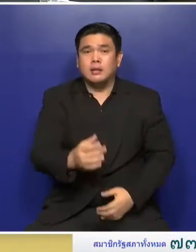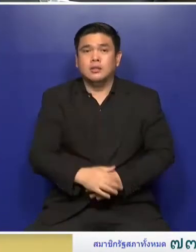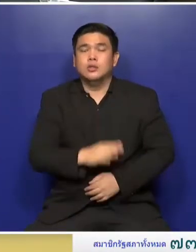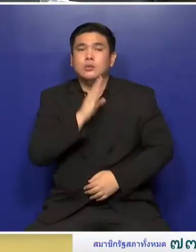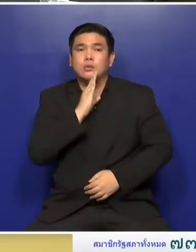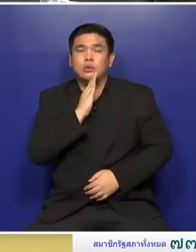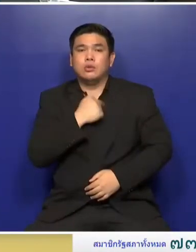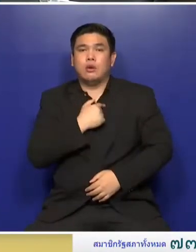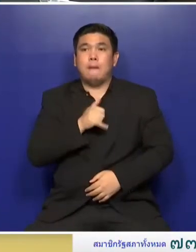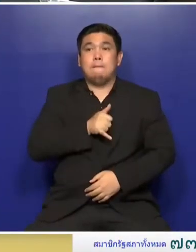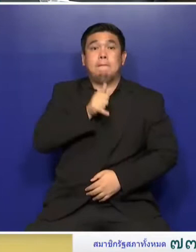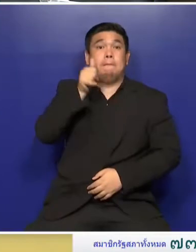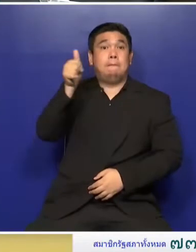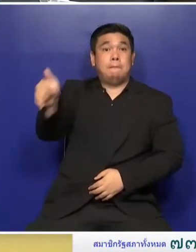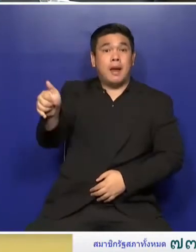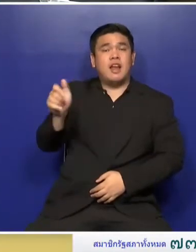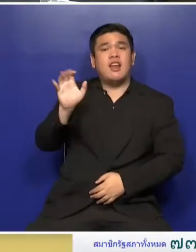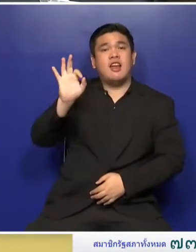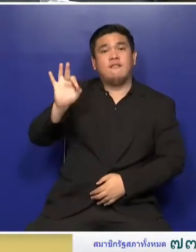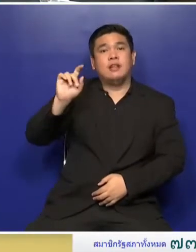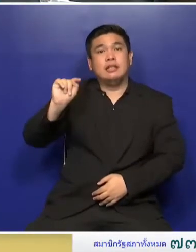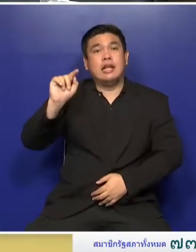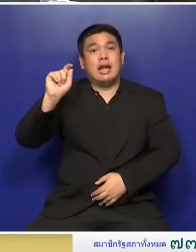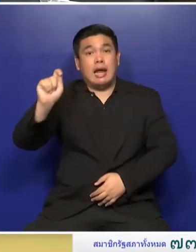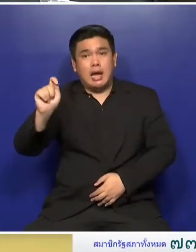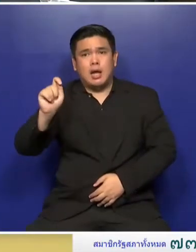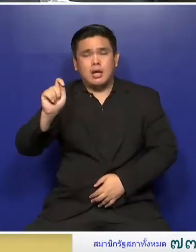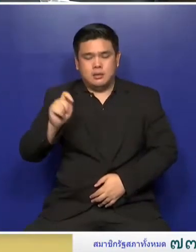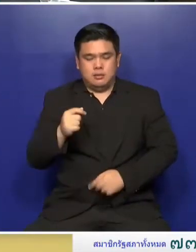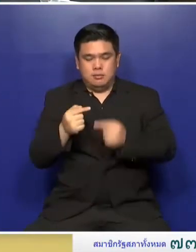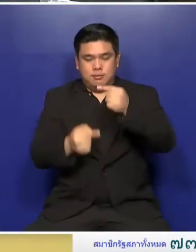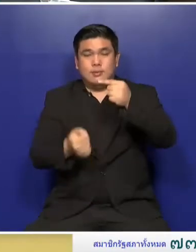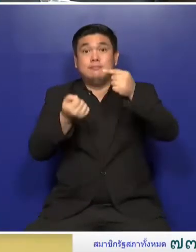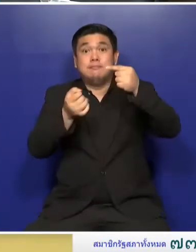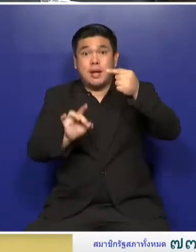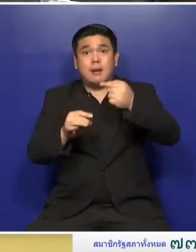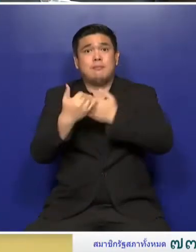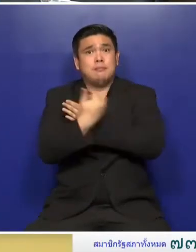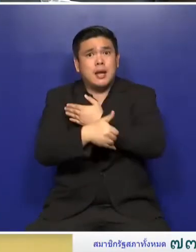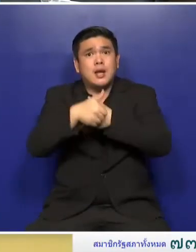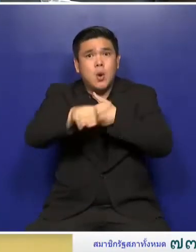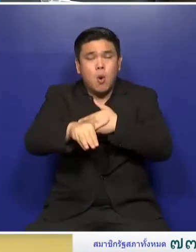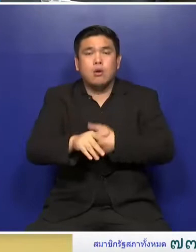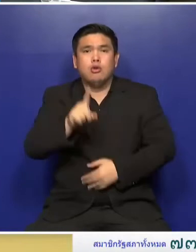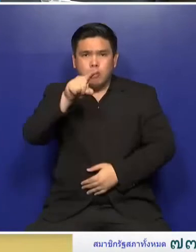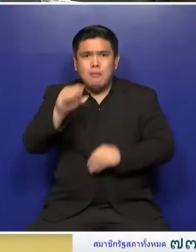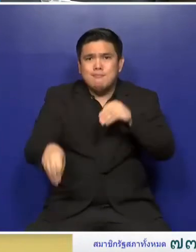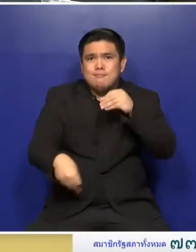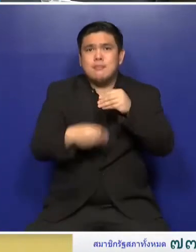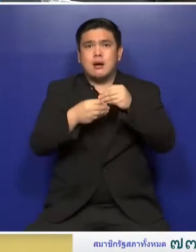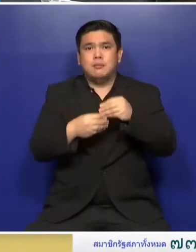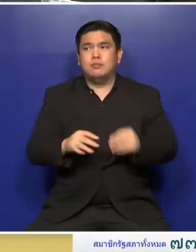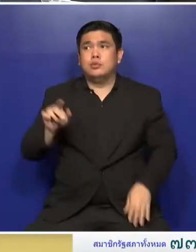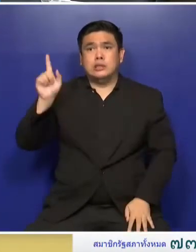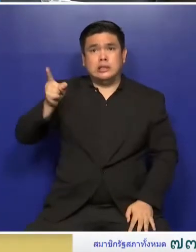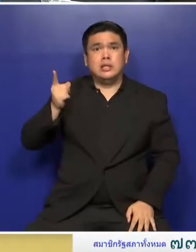จะต้องไปเจรจา FTAเพิ่มเติมจาก 18 ปเทศให้ได้โดยเร็วครับกลม EU เป็กลมประเทศที่มีถึ